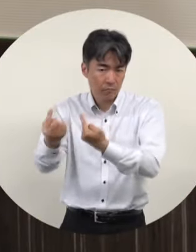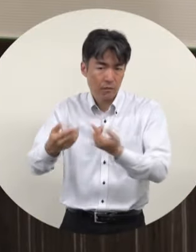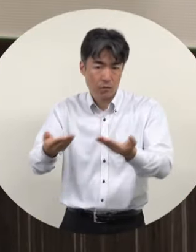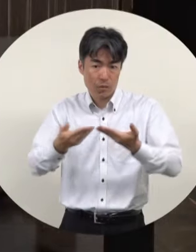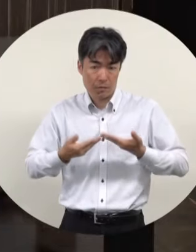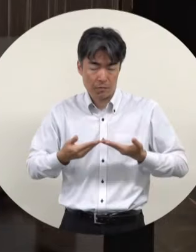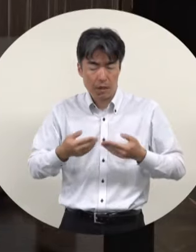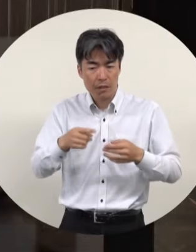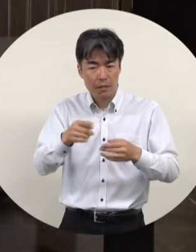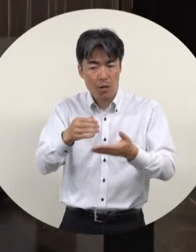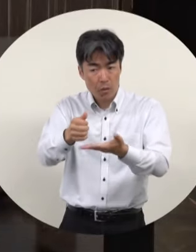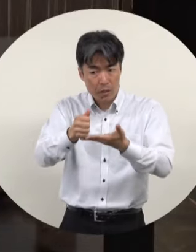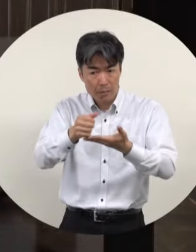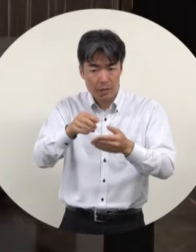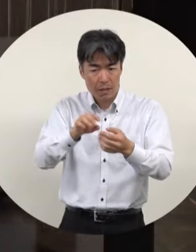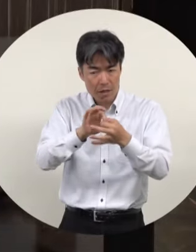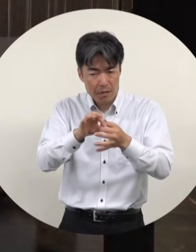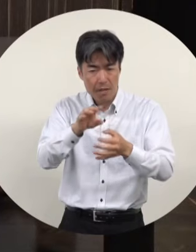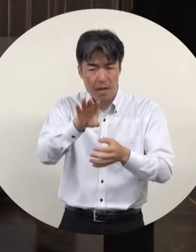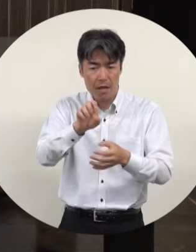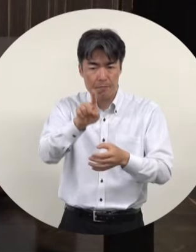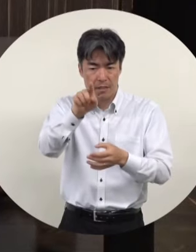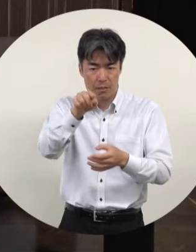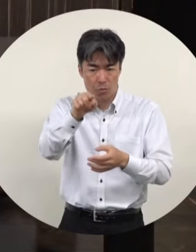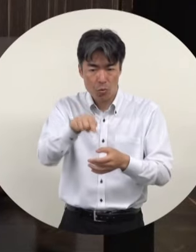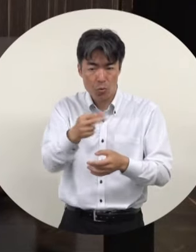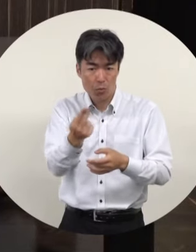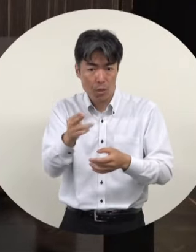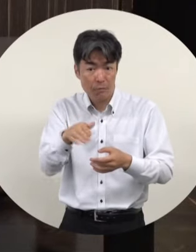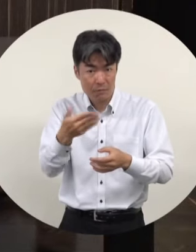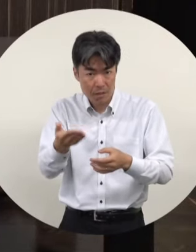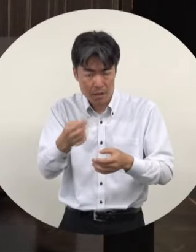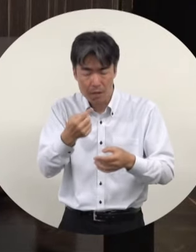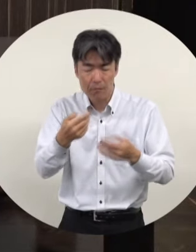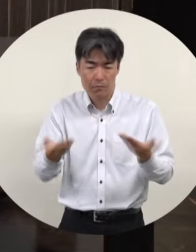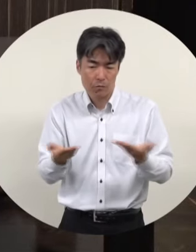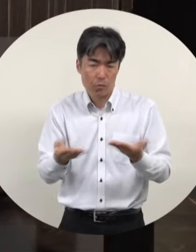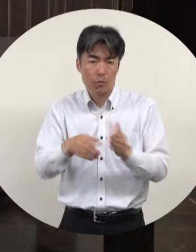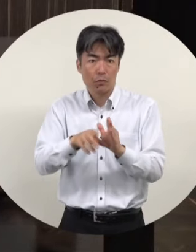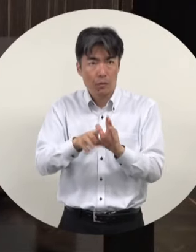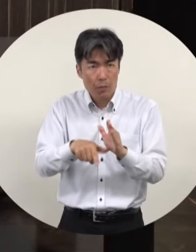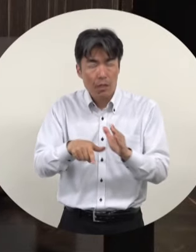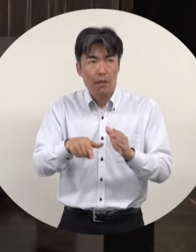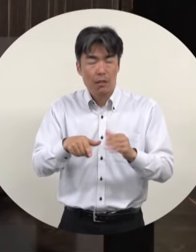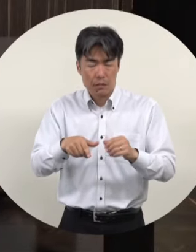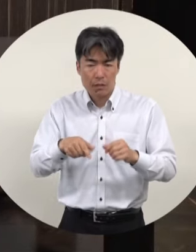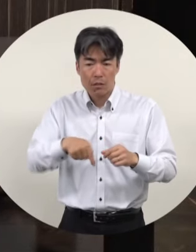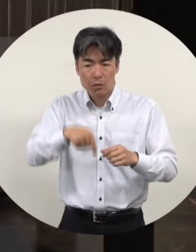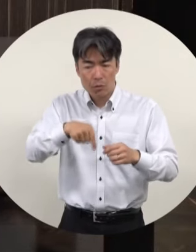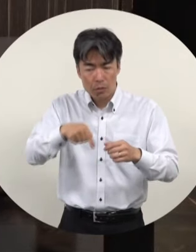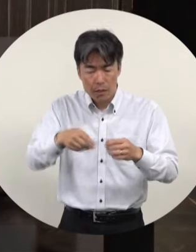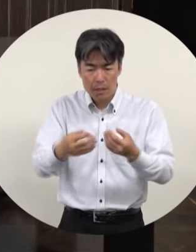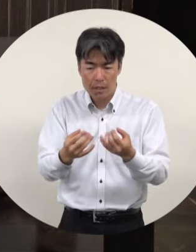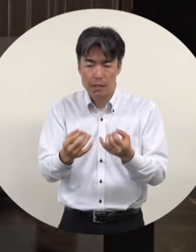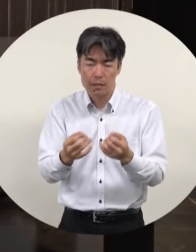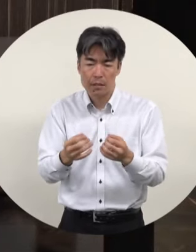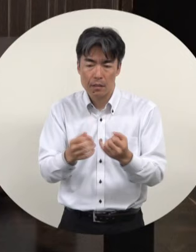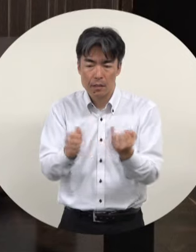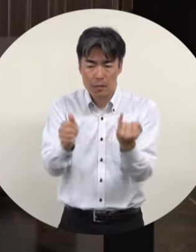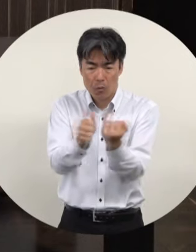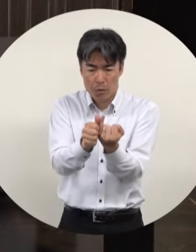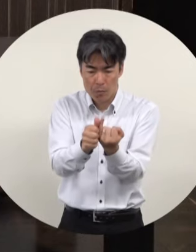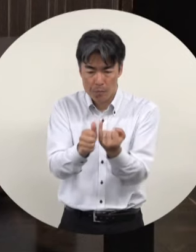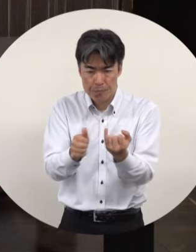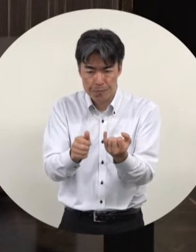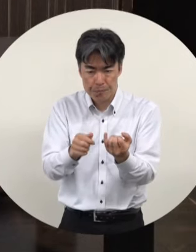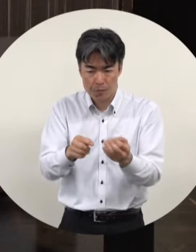ですね、はい、常連のお客様とのエピソードとか何かありますか？まあ、 そうですね、僕が働いてた時にはこちらの方で婚